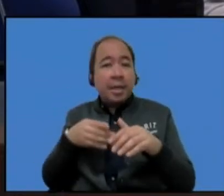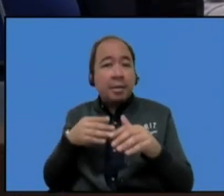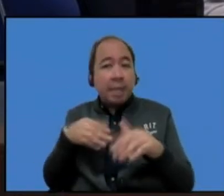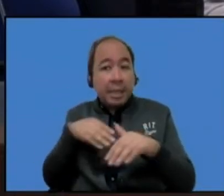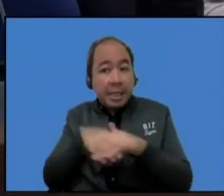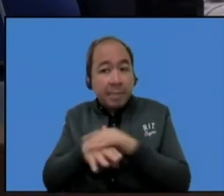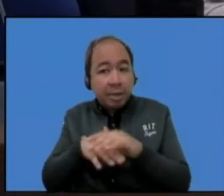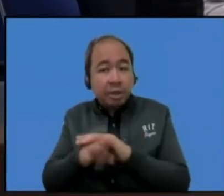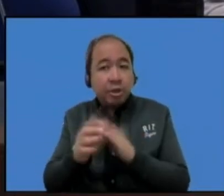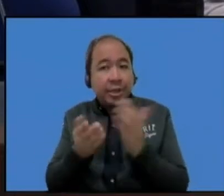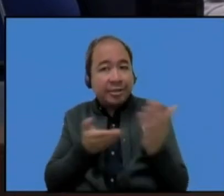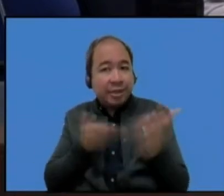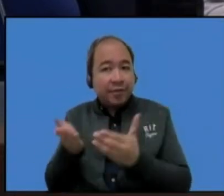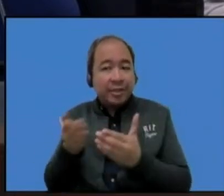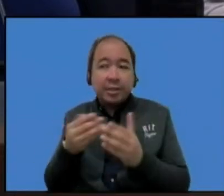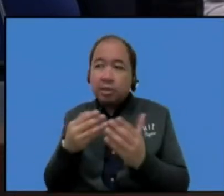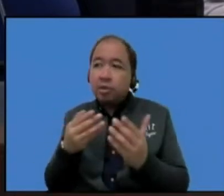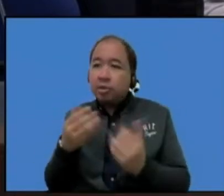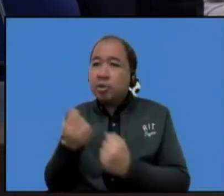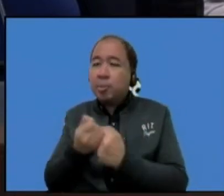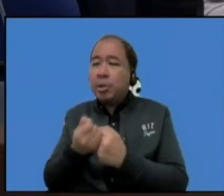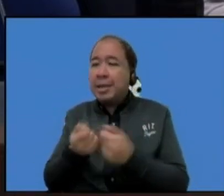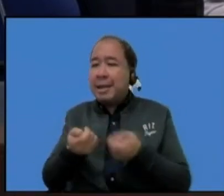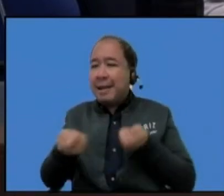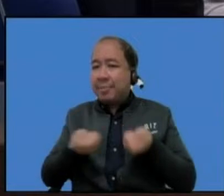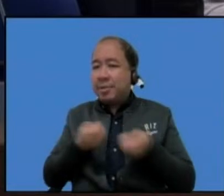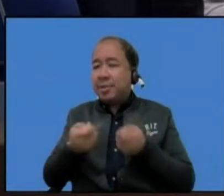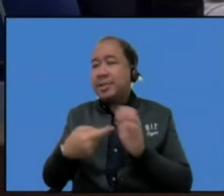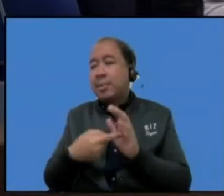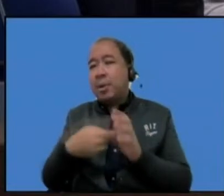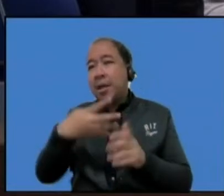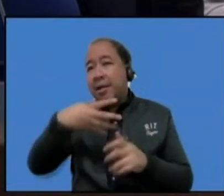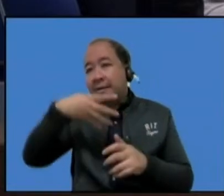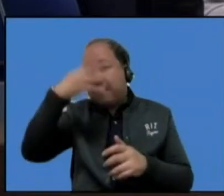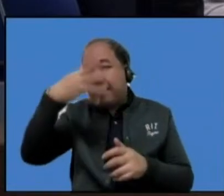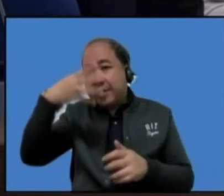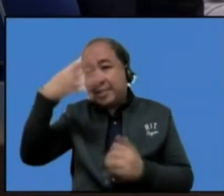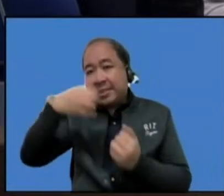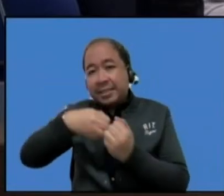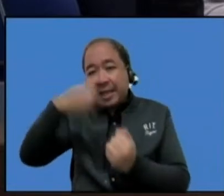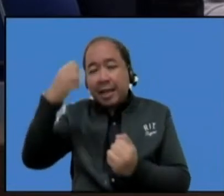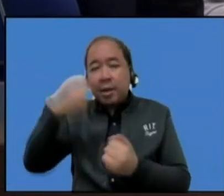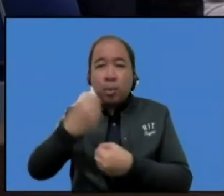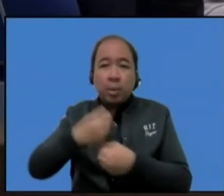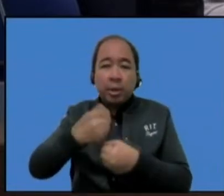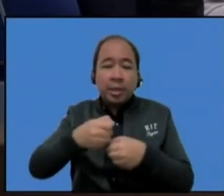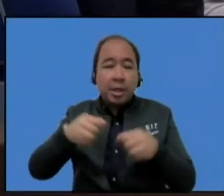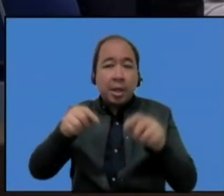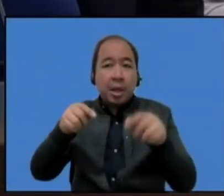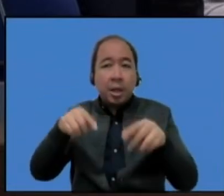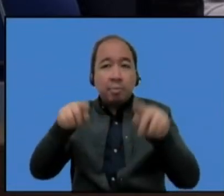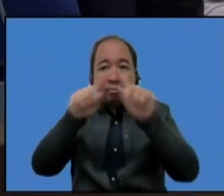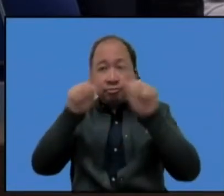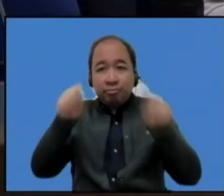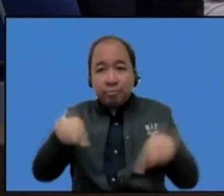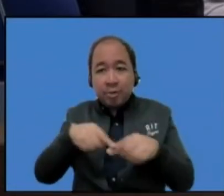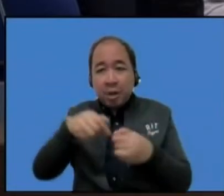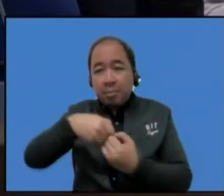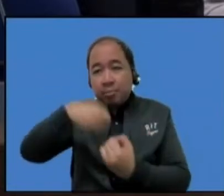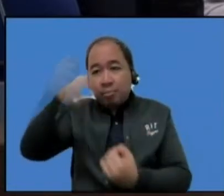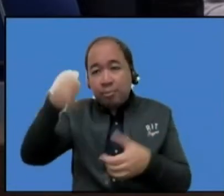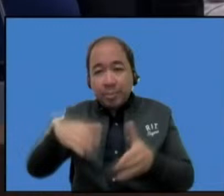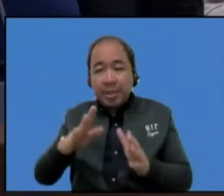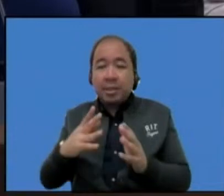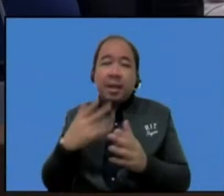理、政策咨询、语言培训、法律援助、文化交流等服